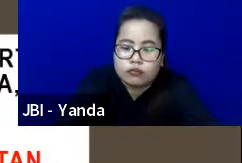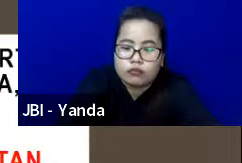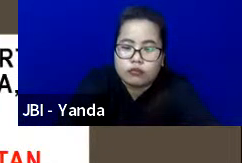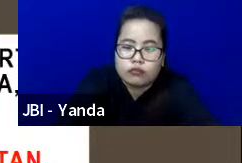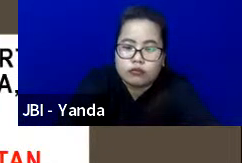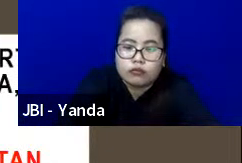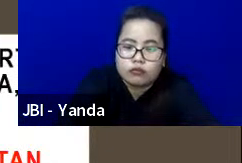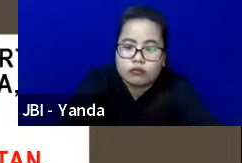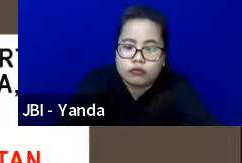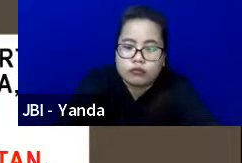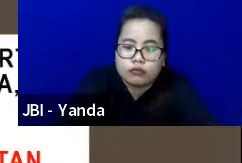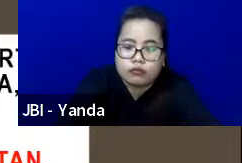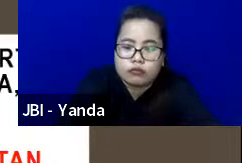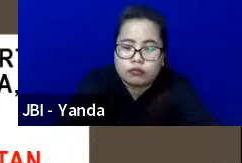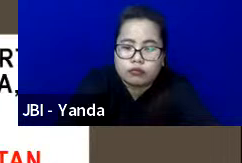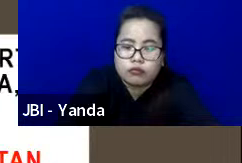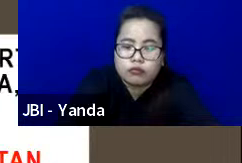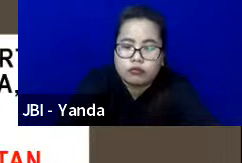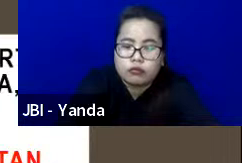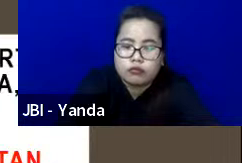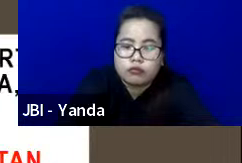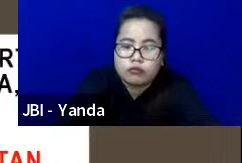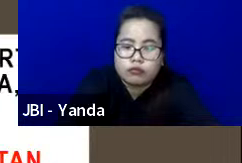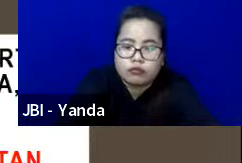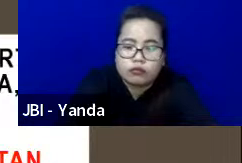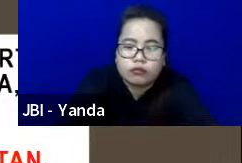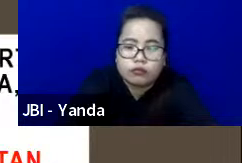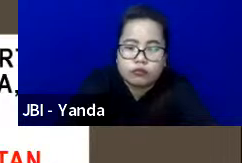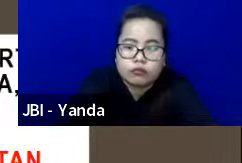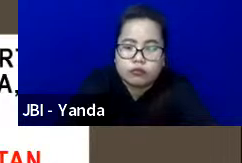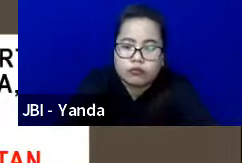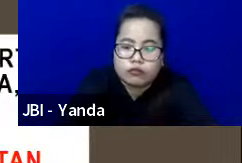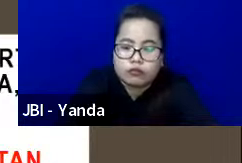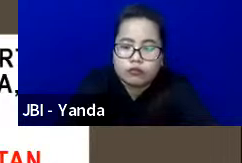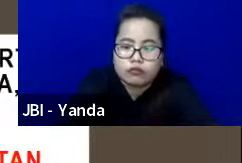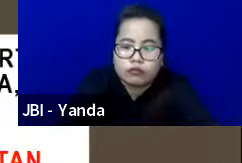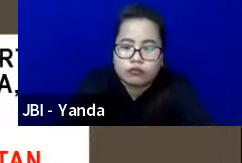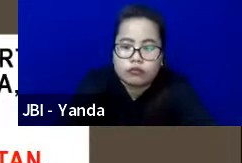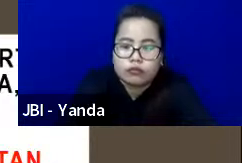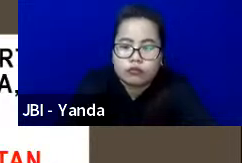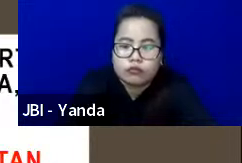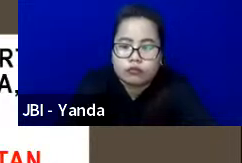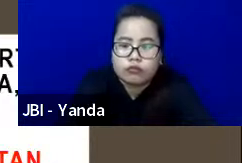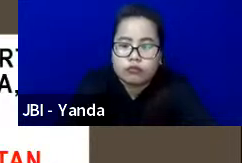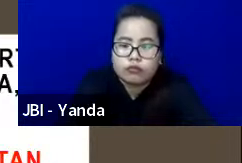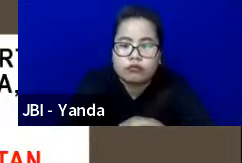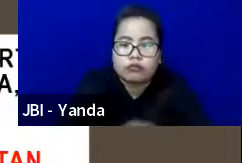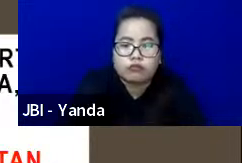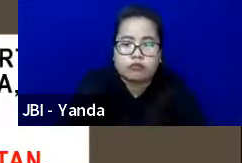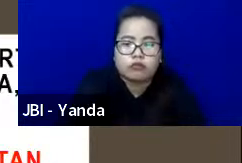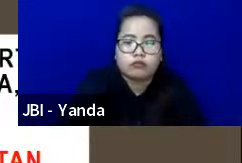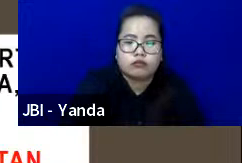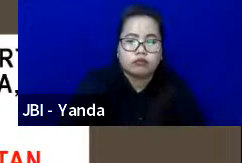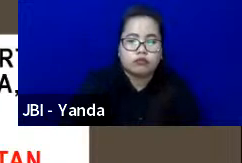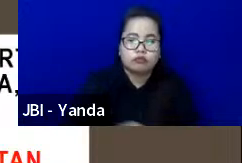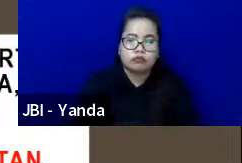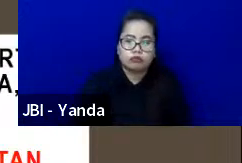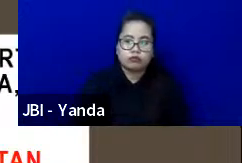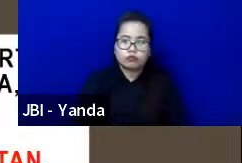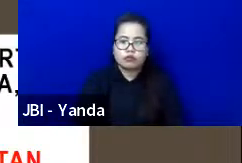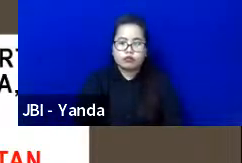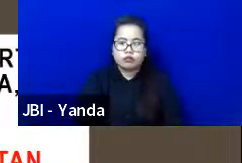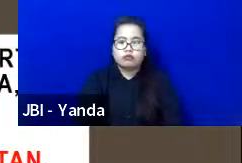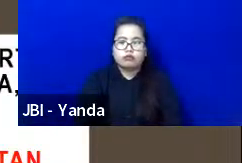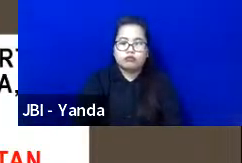pemberi layanan kesehatan rata-rata masih stigmatif ya terhadap penyandang disabilitas mental, dan tidak memperlakukan penyandang disabilitas mental